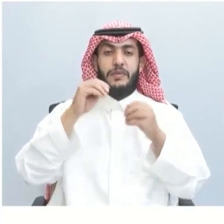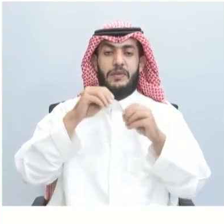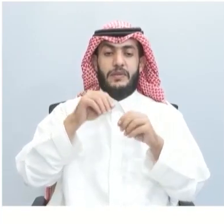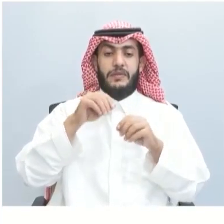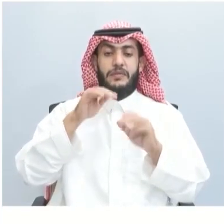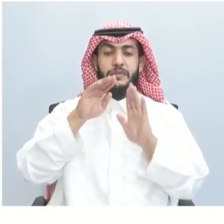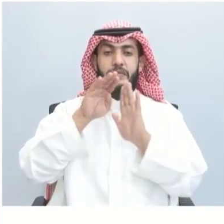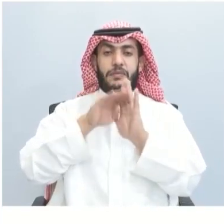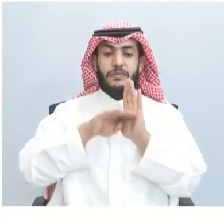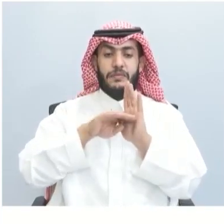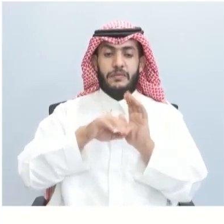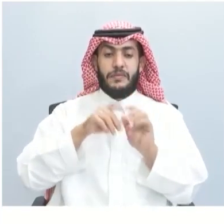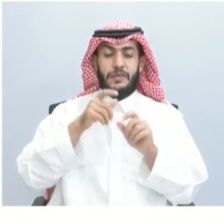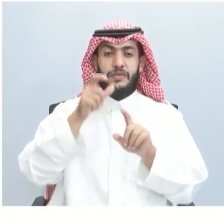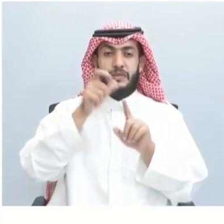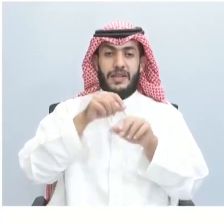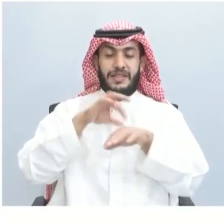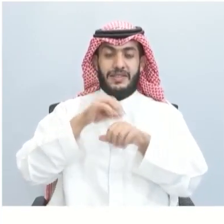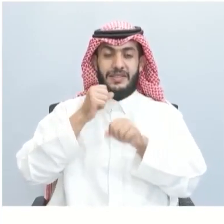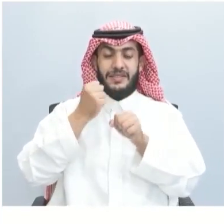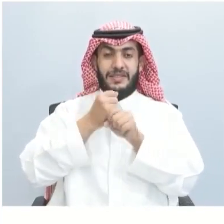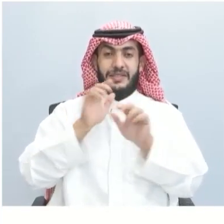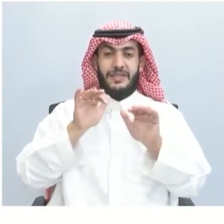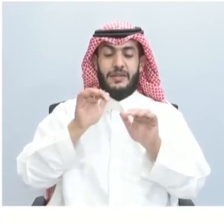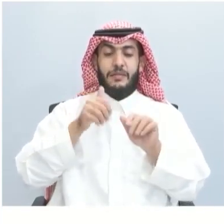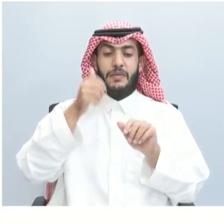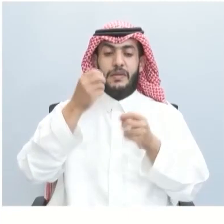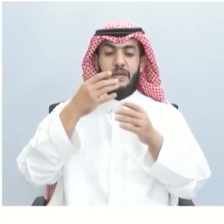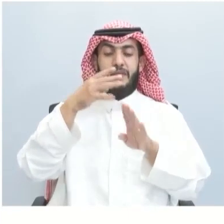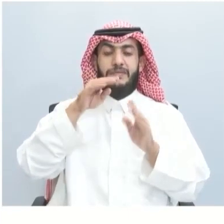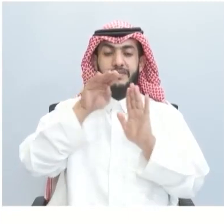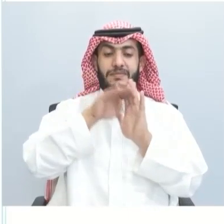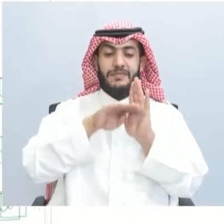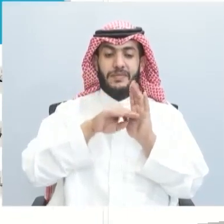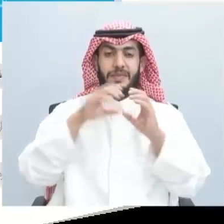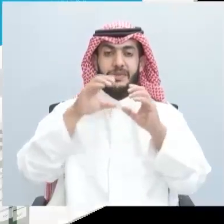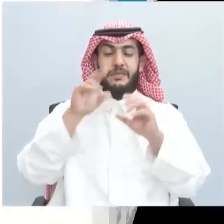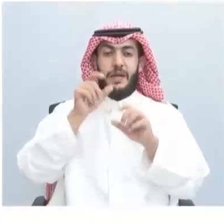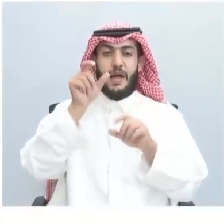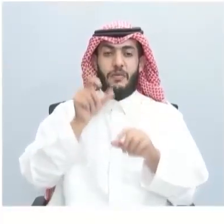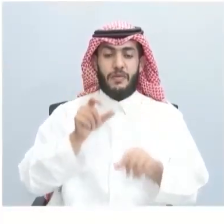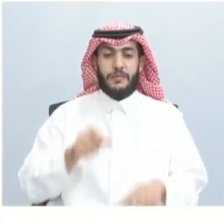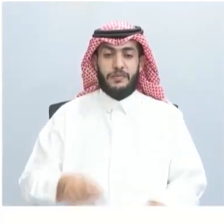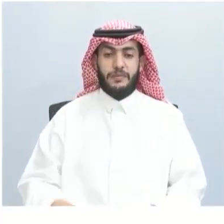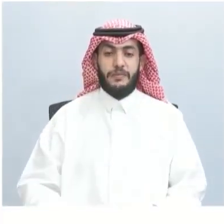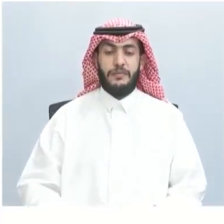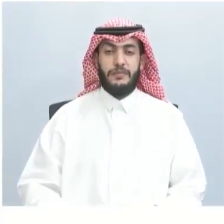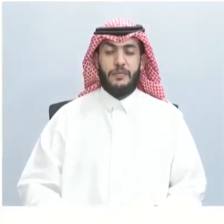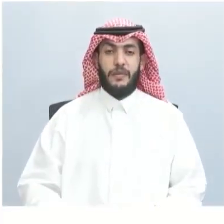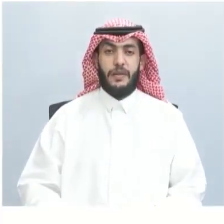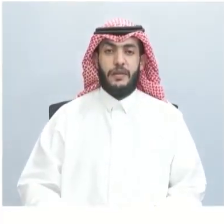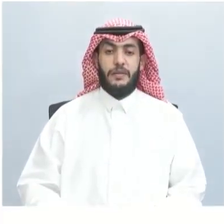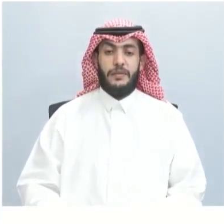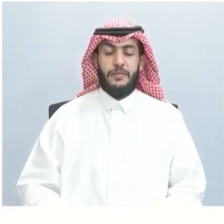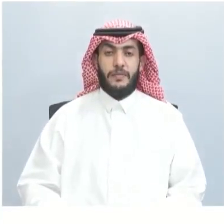الايقونه وعندما يضغط المستخدم على هذه الايقونه يتم عرض القائمه في عمود